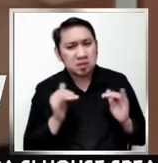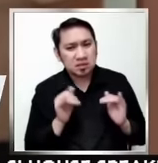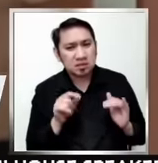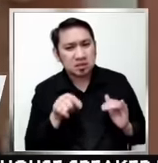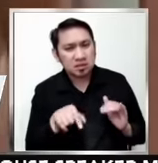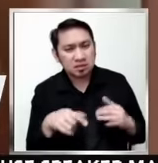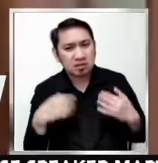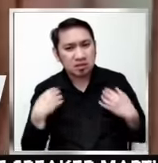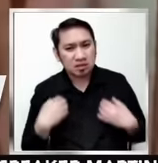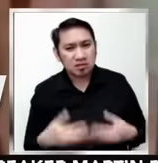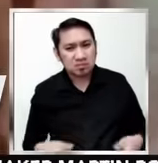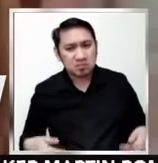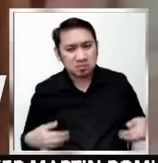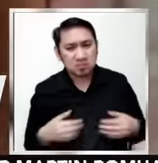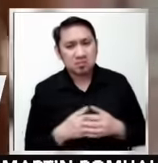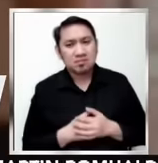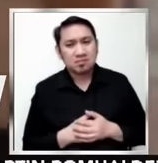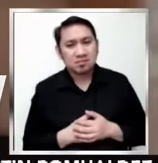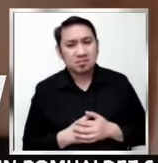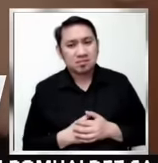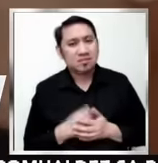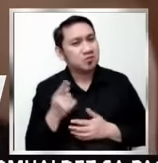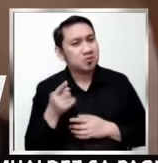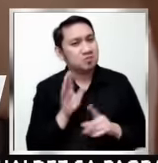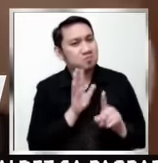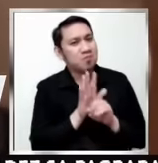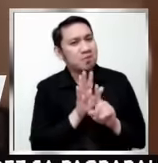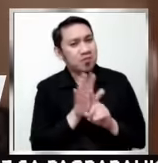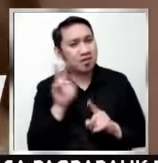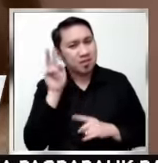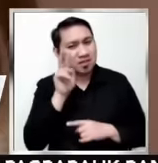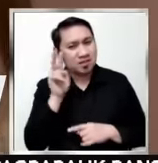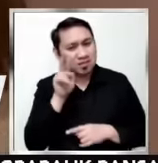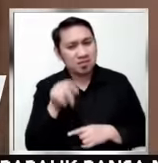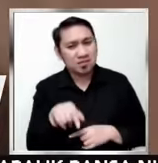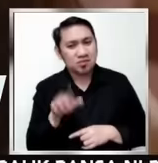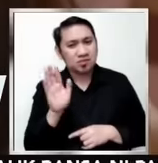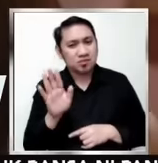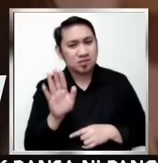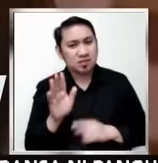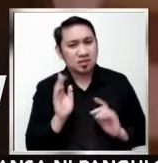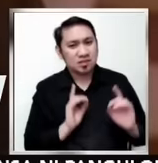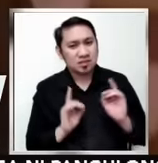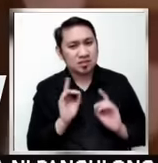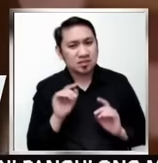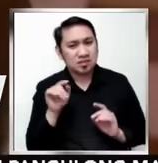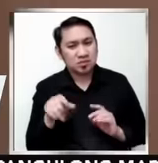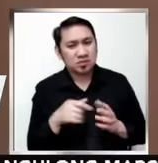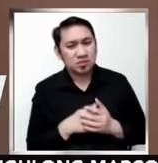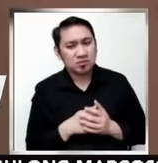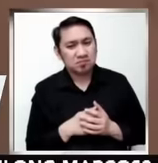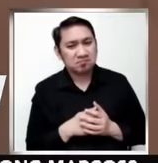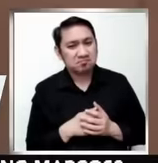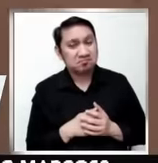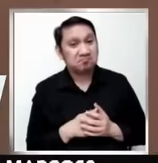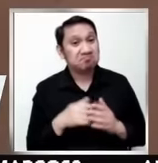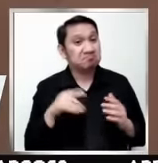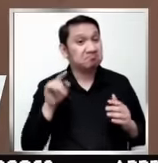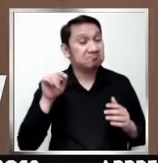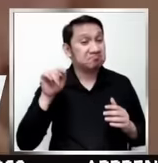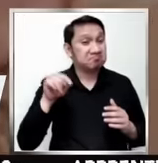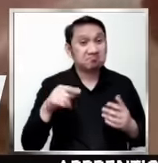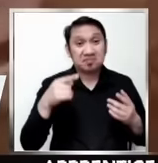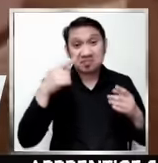Naka-boxer short? Ganyan kapatok ang video clip na ito ng isa sa mga eksena ni Herlyn Budol sa Kapuso Action Adventure series na Black